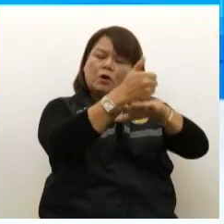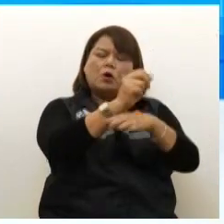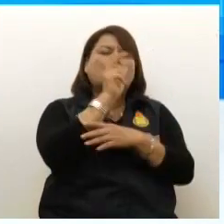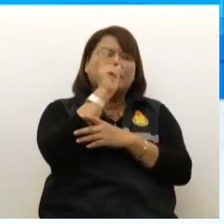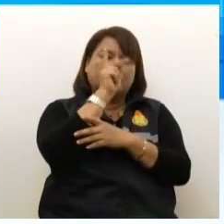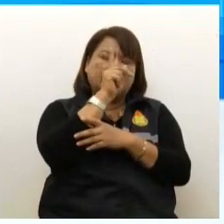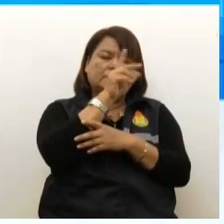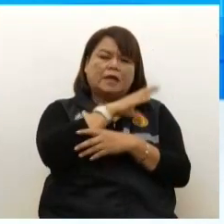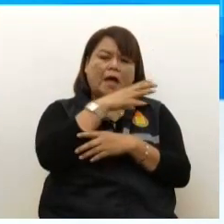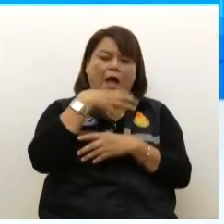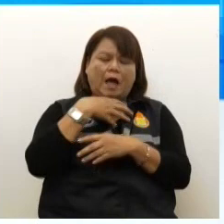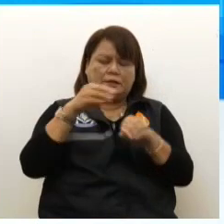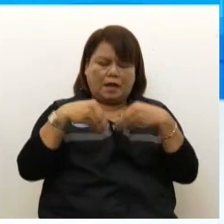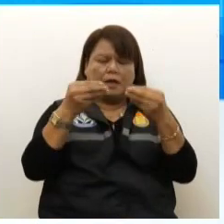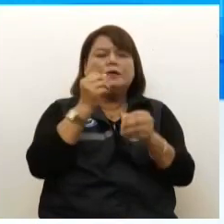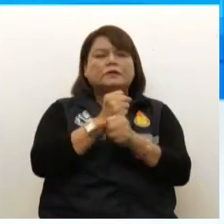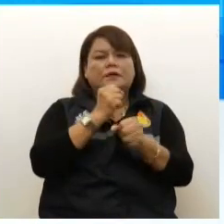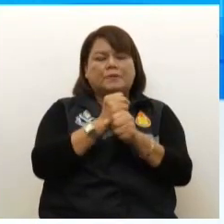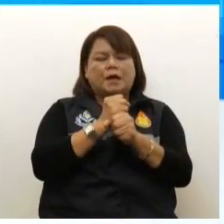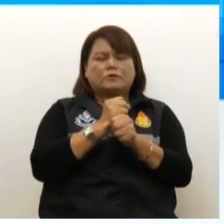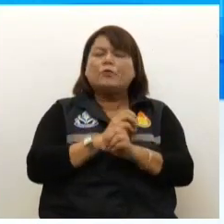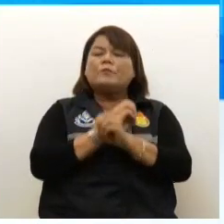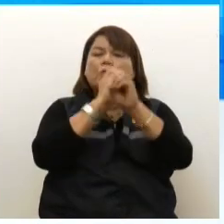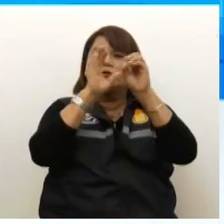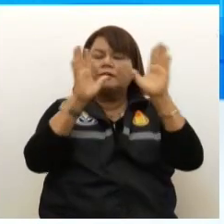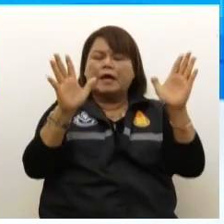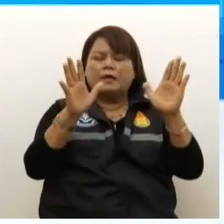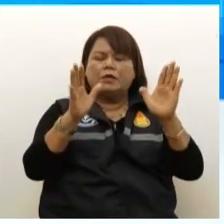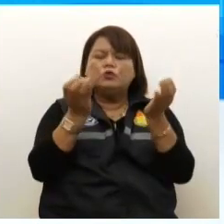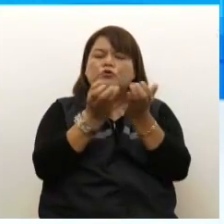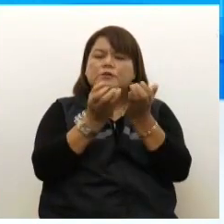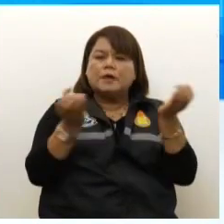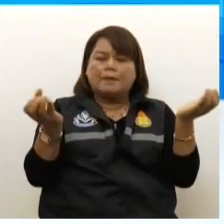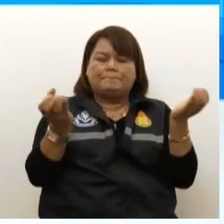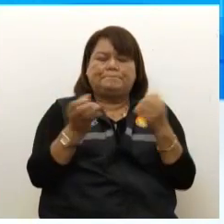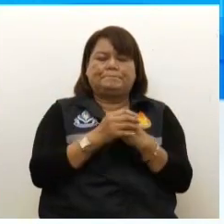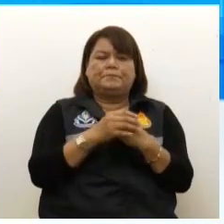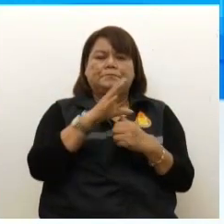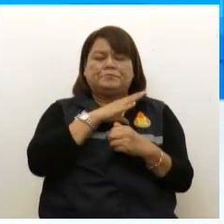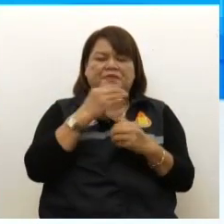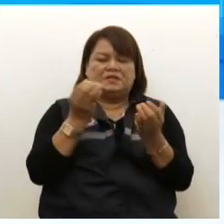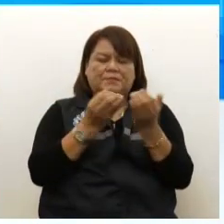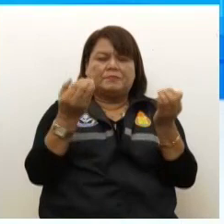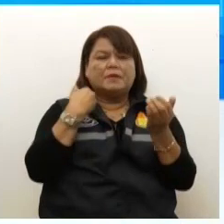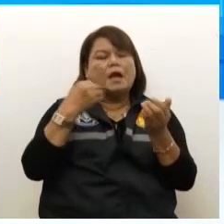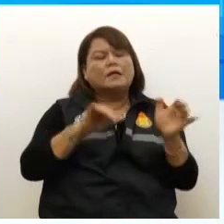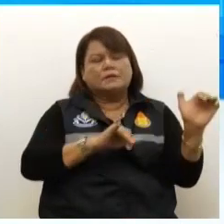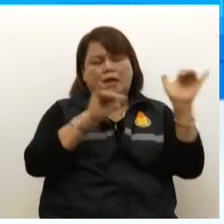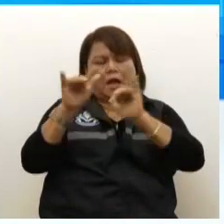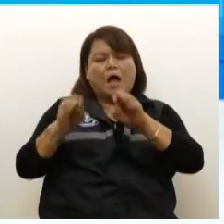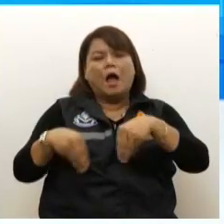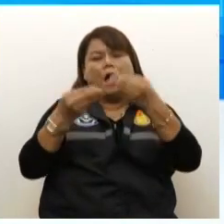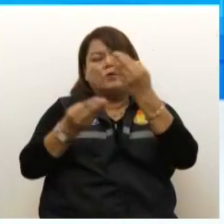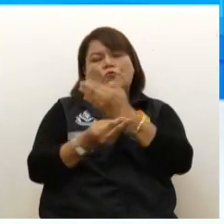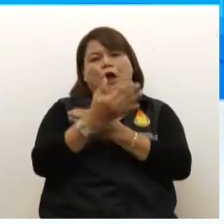ตก็อยากให้ท่านปฏิบัติภารกิจด้วยความโปร่งใสยุติธรรมนะครับมีธรรมาภิบาลในการที่จะให้โอกาส